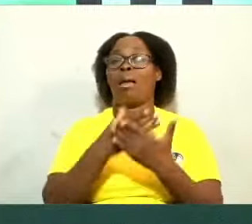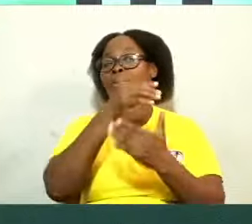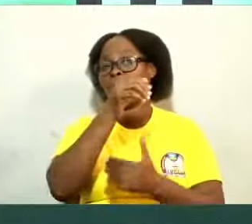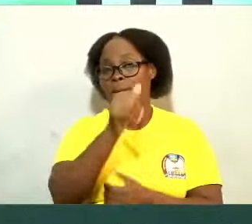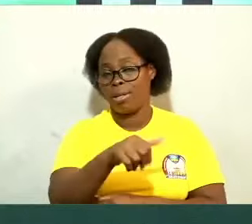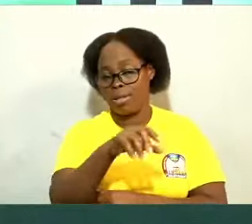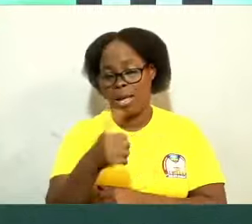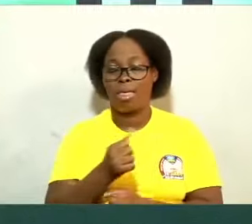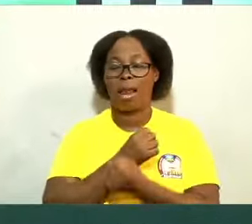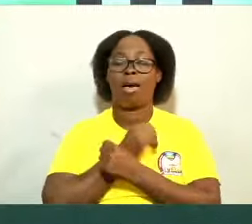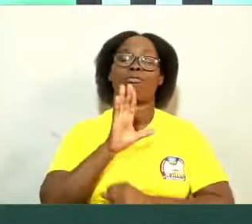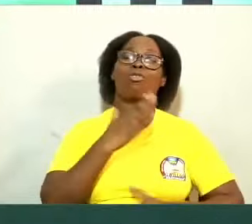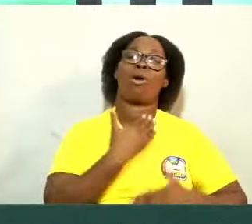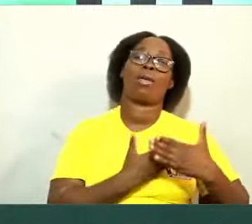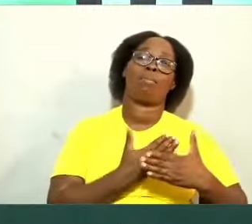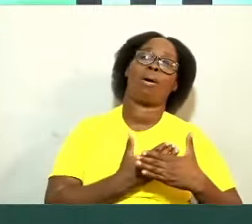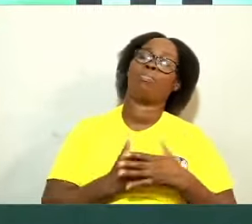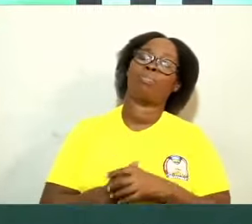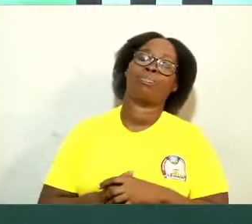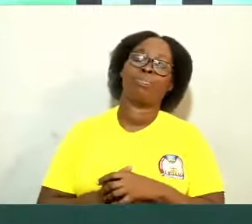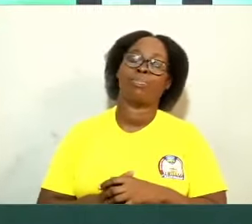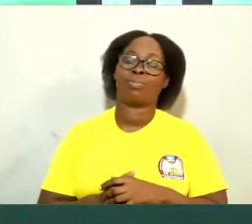yako. Haya,